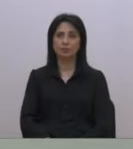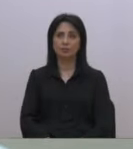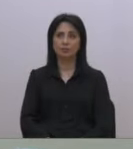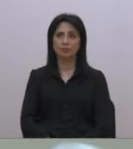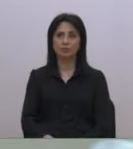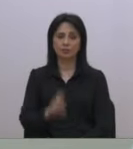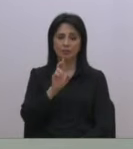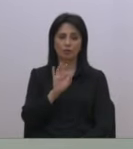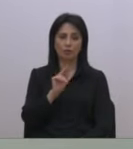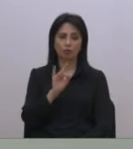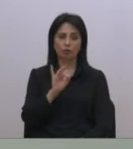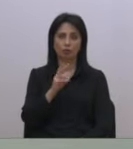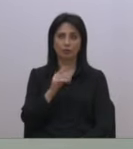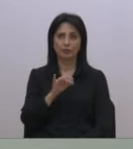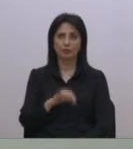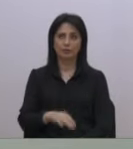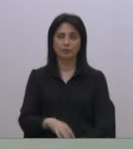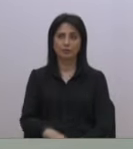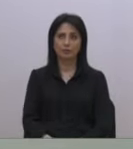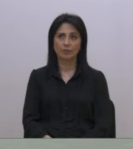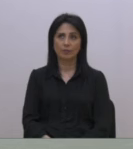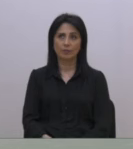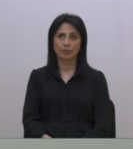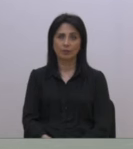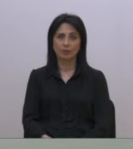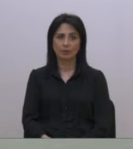მაკა ბოჭორიშვილი, იაგო ხვიჩია.